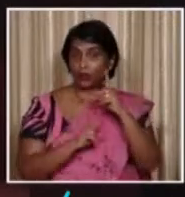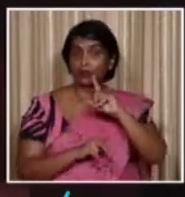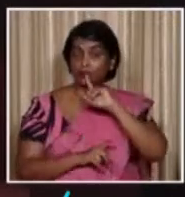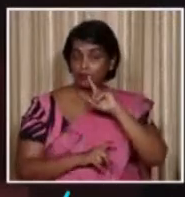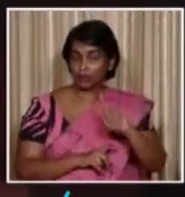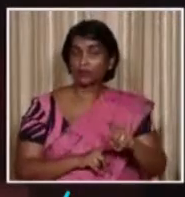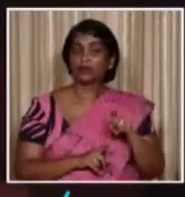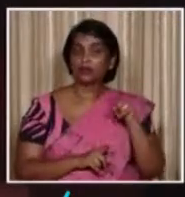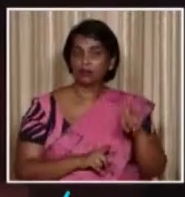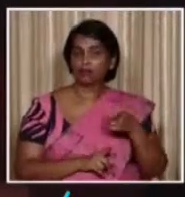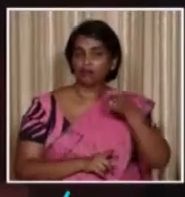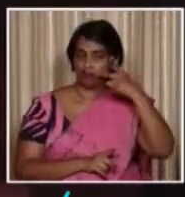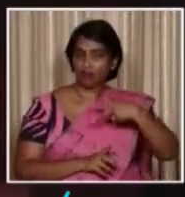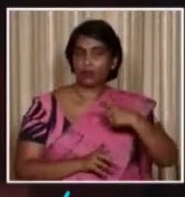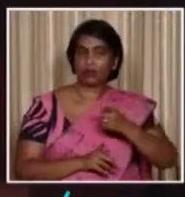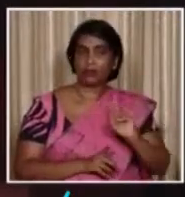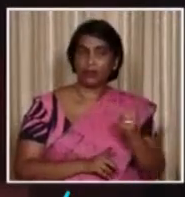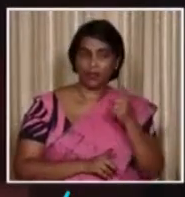දුන්නා ඉන්ටරිම් ඕඩර් එකක්.